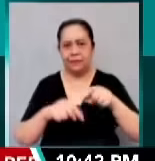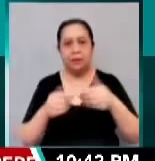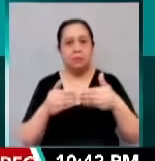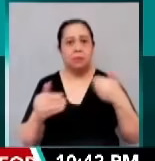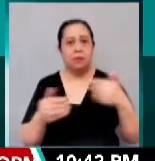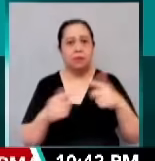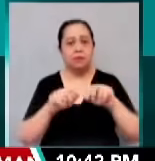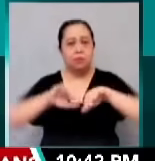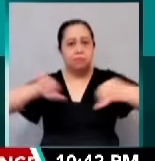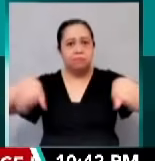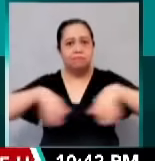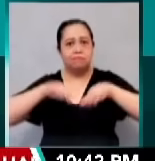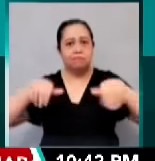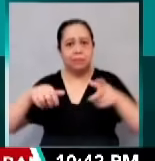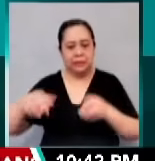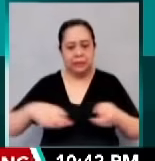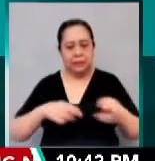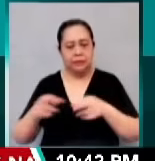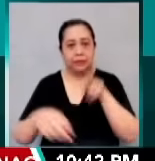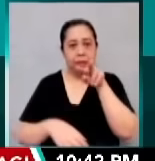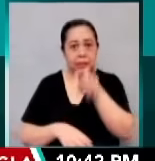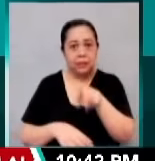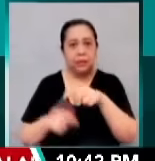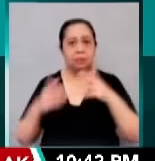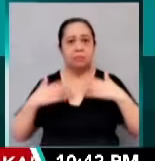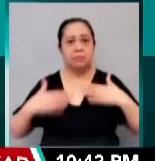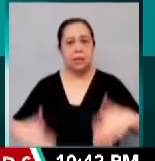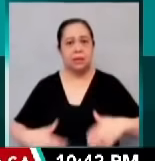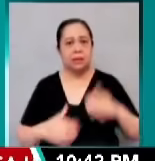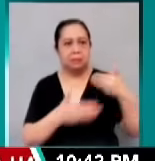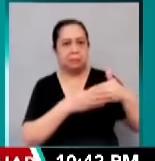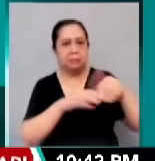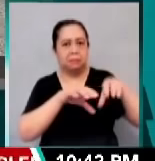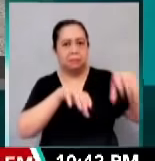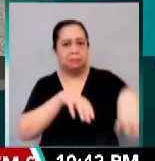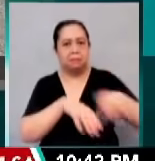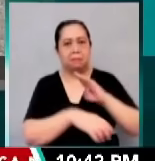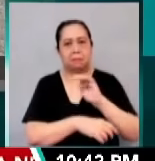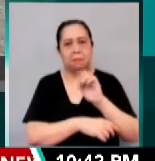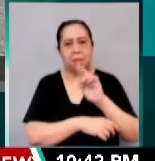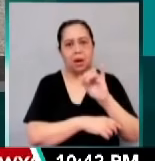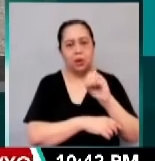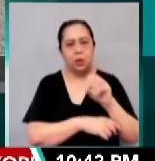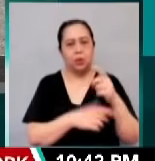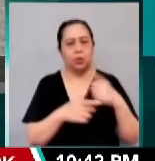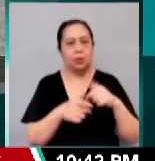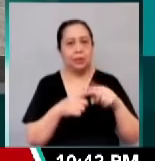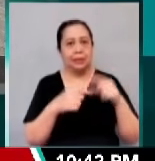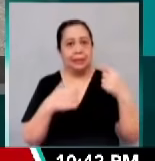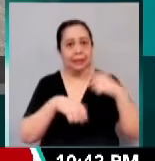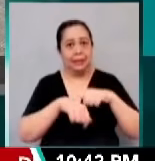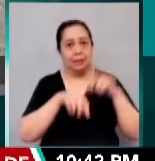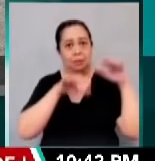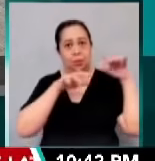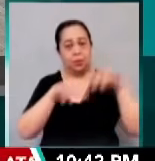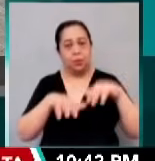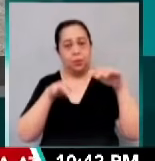ilog. Nakita ang katawan niya sa katabing baryo. Sa kasagsagan naman ng pananalasa ng Bagyong Maring sa Claveria,